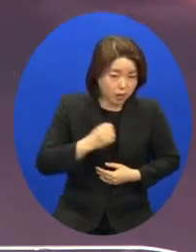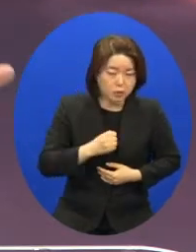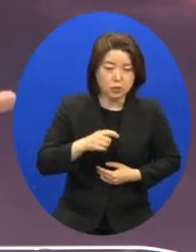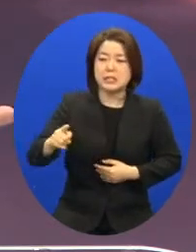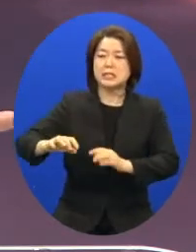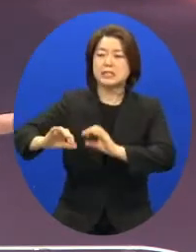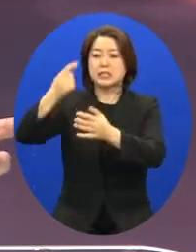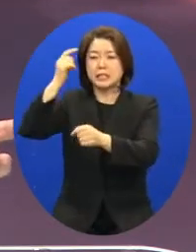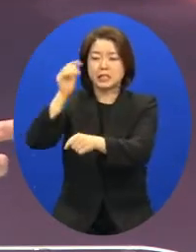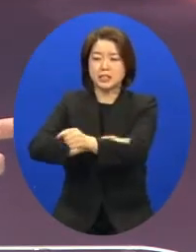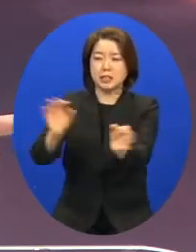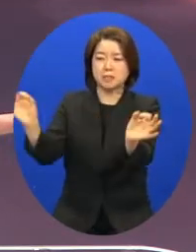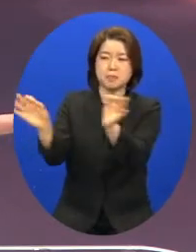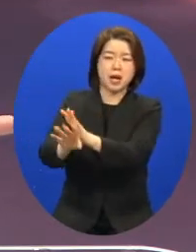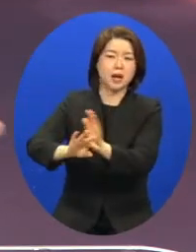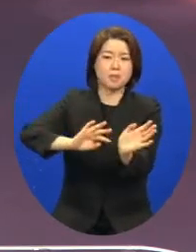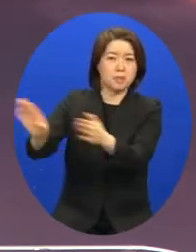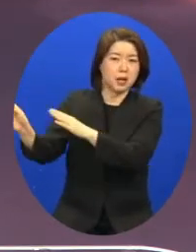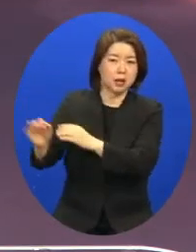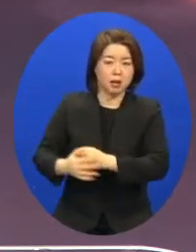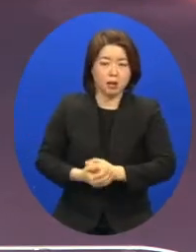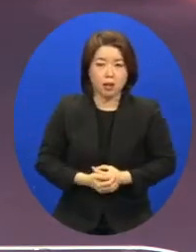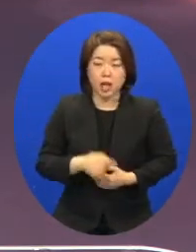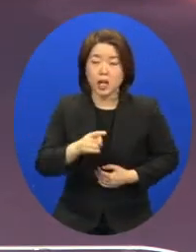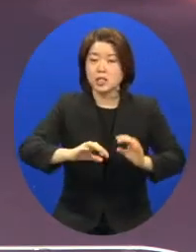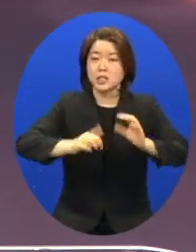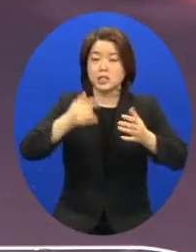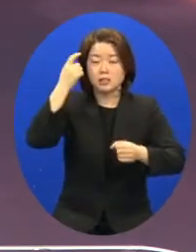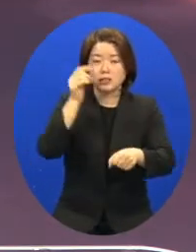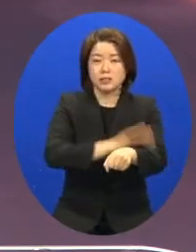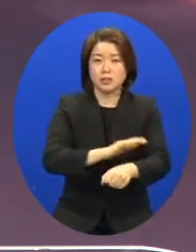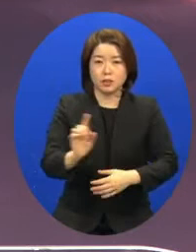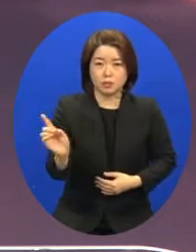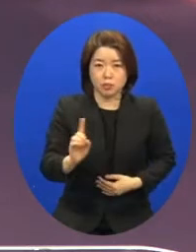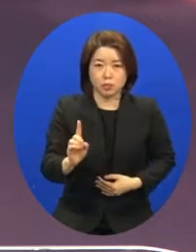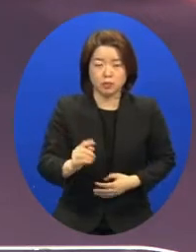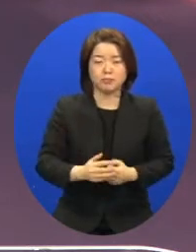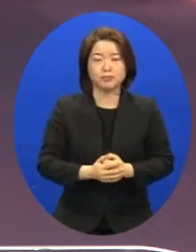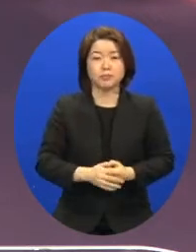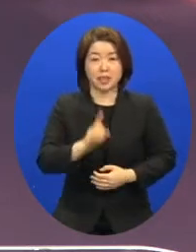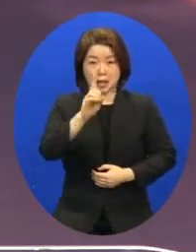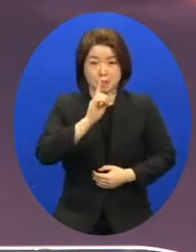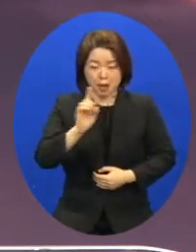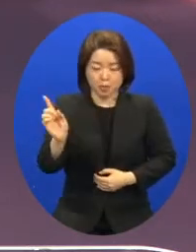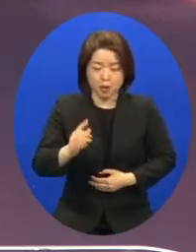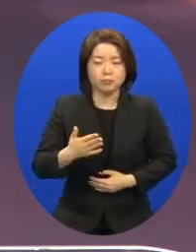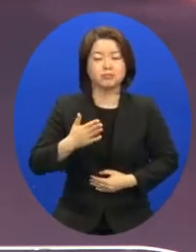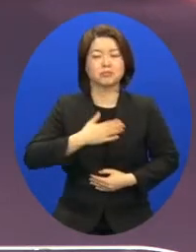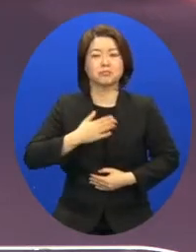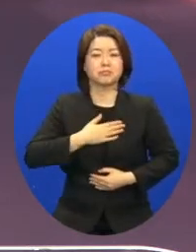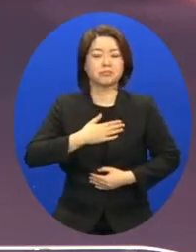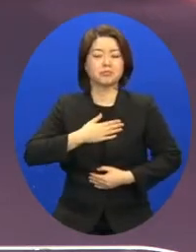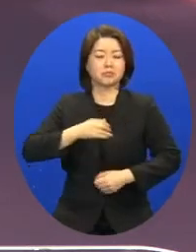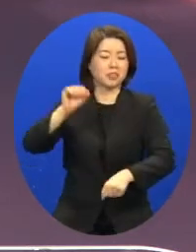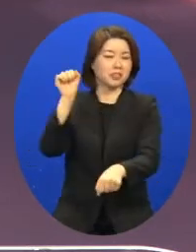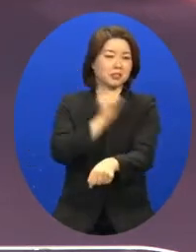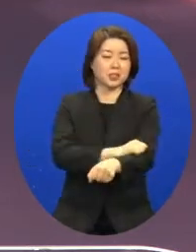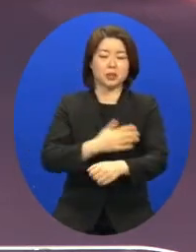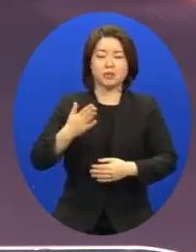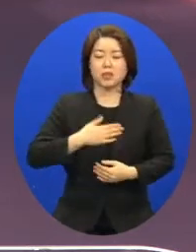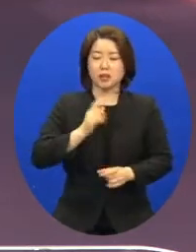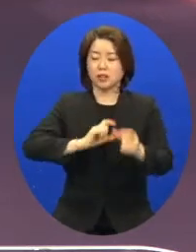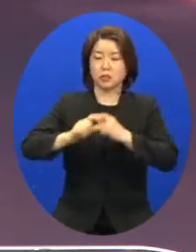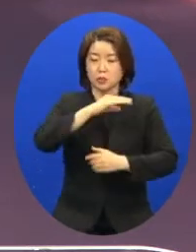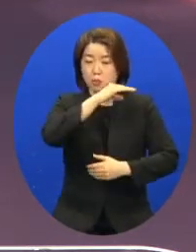겁니다. 세상 지혜가 도대체 뭡니까? 한마디로 이야기하면 내가 잘났고 내가 더 옳고 내가